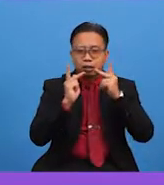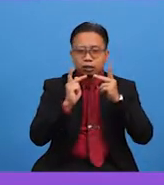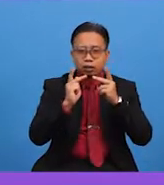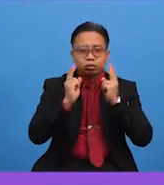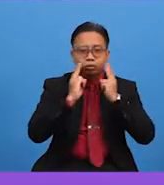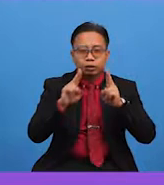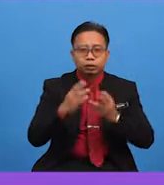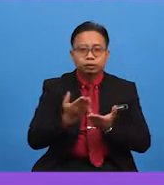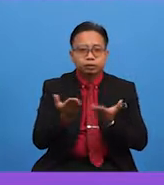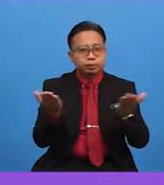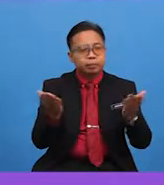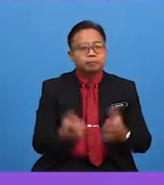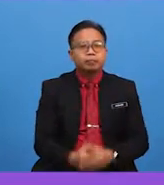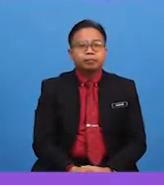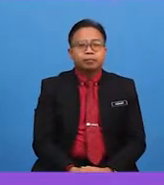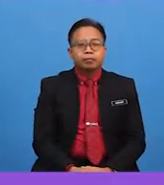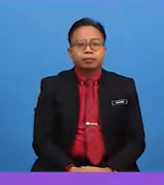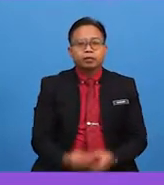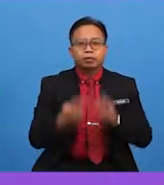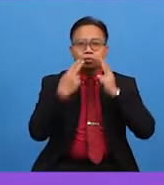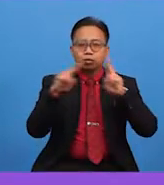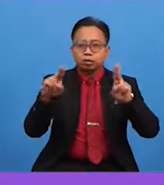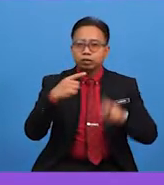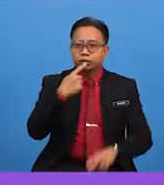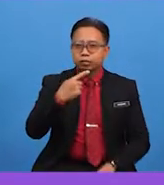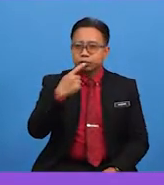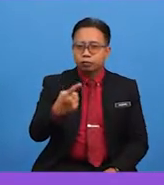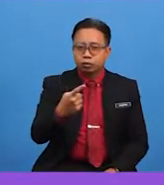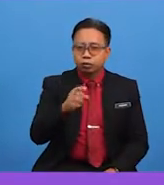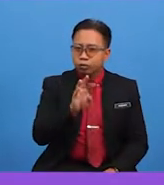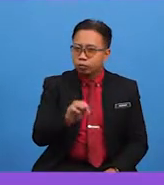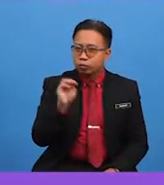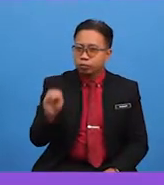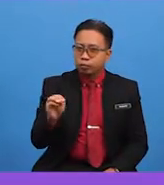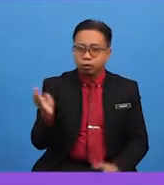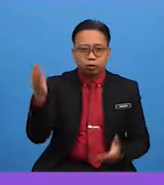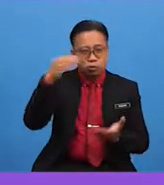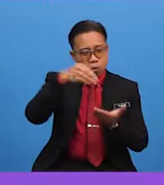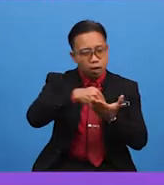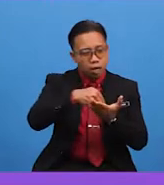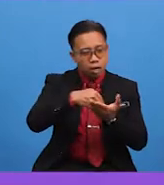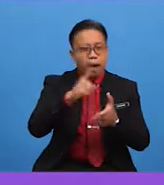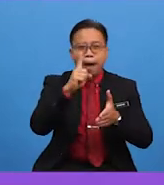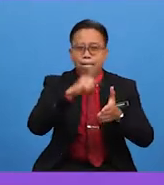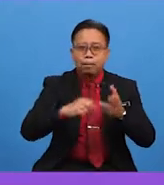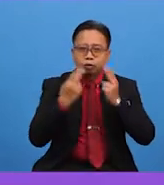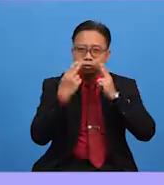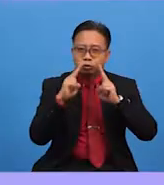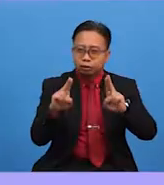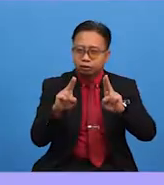sediakan. Ustazah sebut perkataan ini. Murid-murid ulang apa yang Ustazah sebut